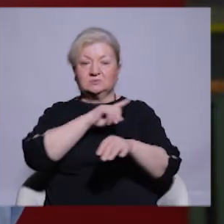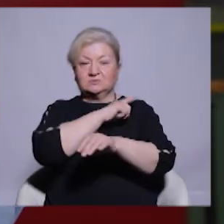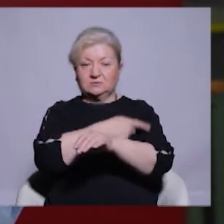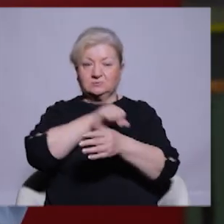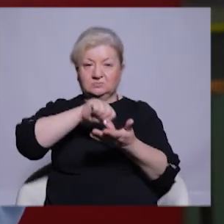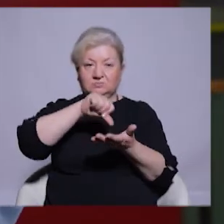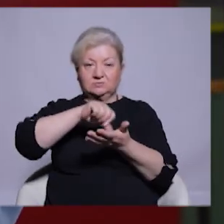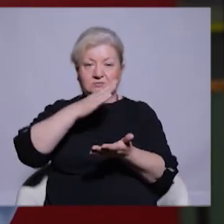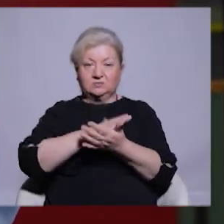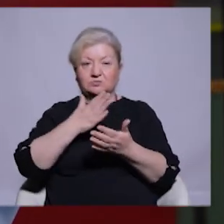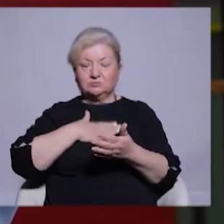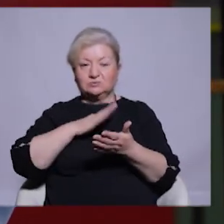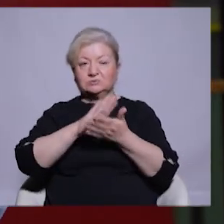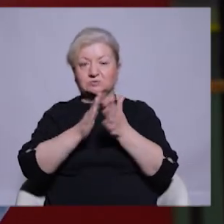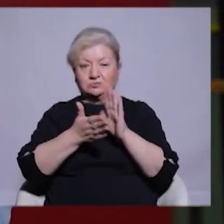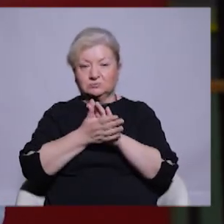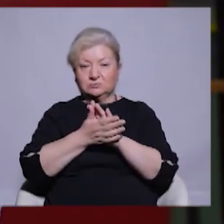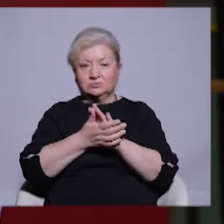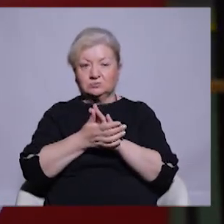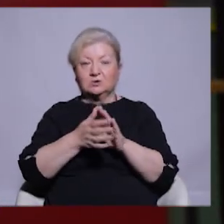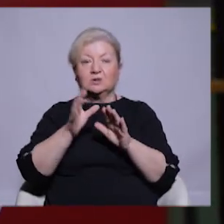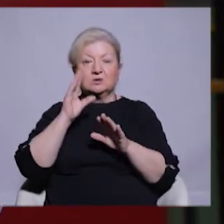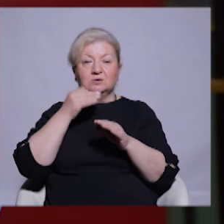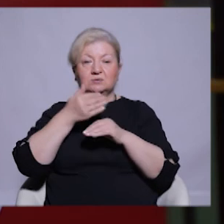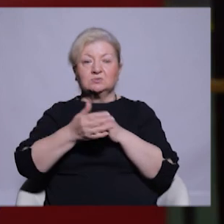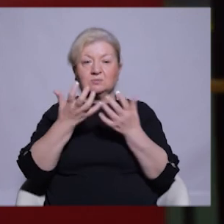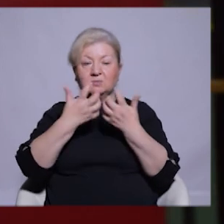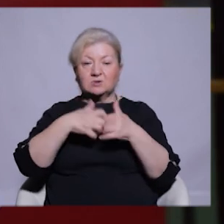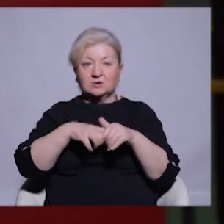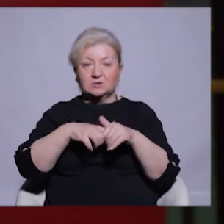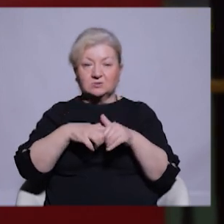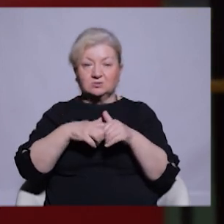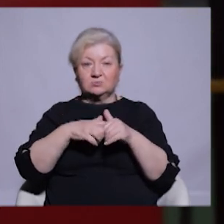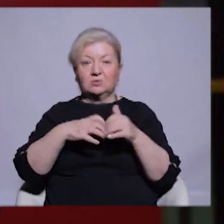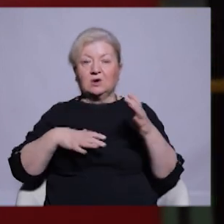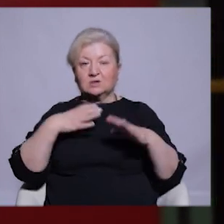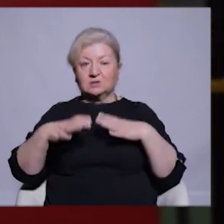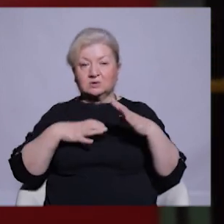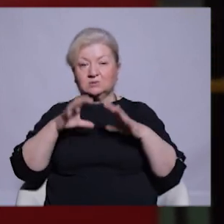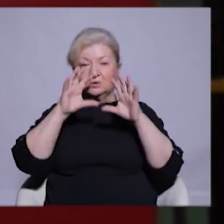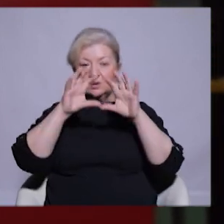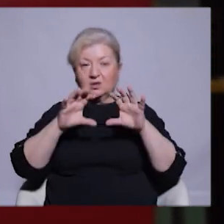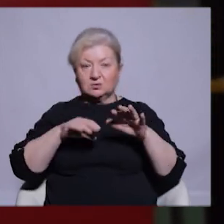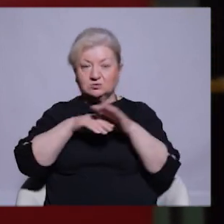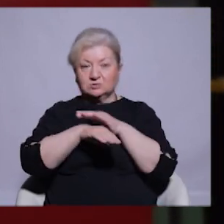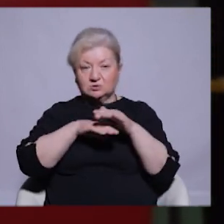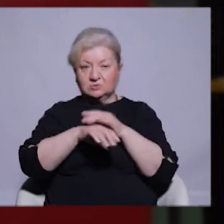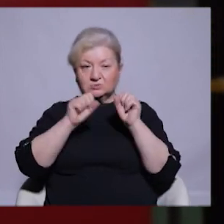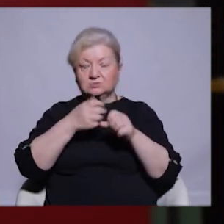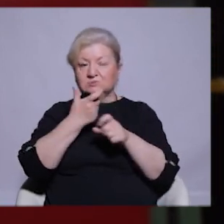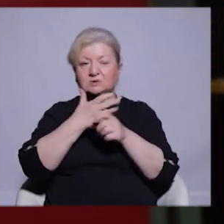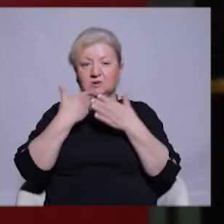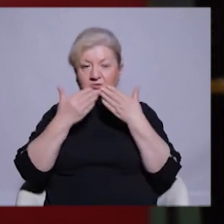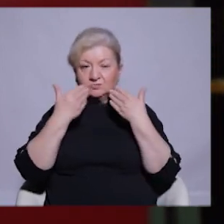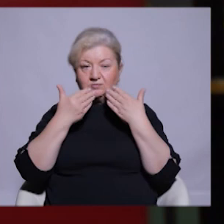ძალები ფიგურირებს ჩვენ სიტუაციაში. შემდეგ მექანიკური ენერგიის შენახვის კანონის გამოყენებით შეგვიძლია მარტივად ამოხსნათ